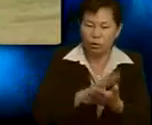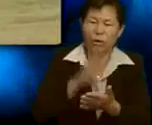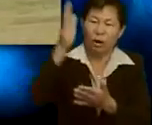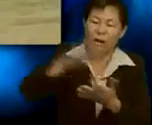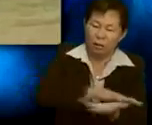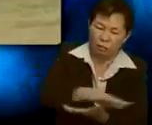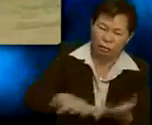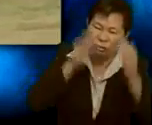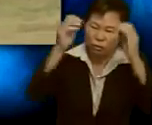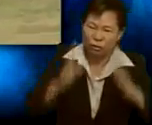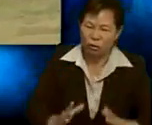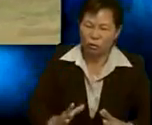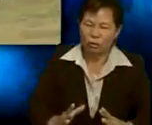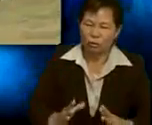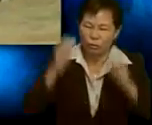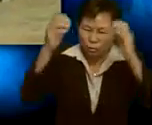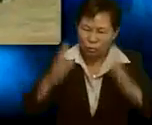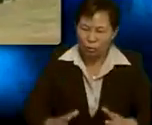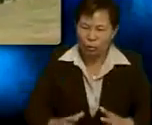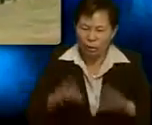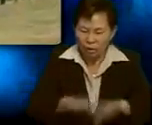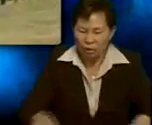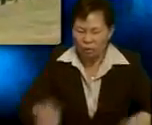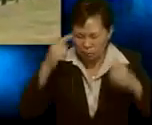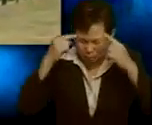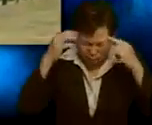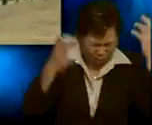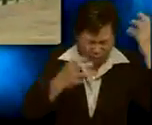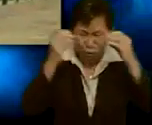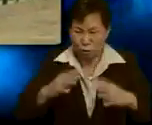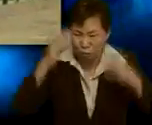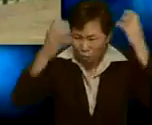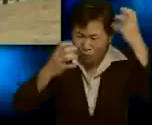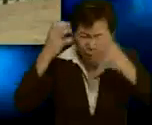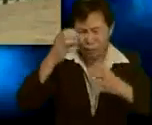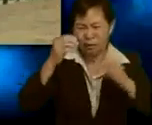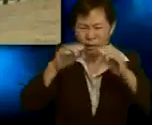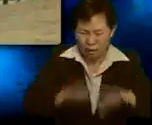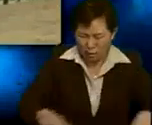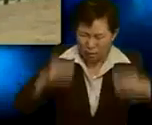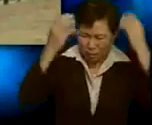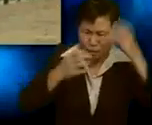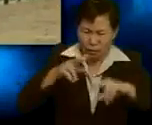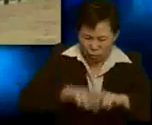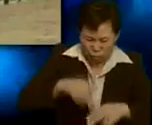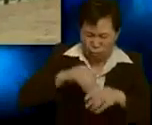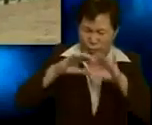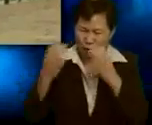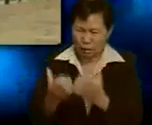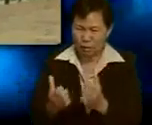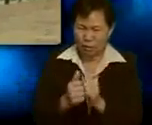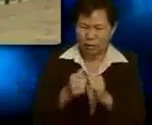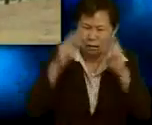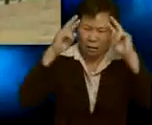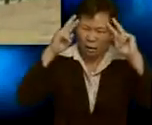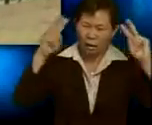kucar-kacir. Cikgu-cikgu akan pening kepala. Jangan kata cikgu-cikgu, adik-adik juga pening kepala. Sebab apa? Sebab kita tidak boleh nak duduk di dalam kelas dengan